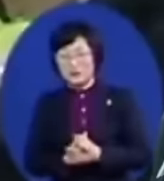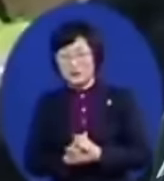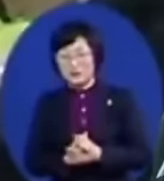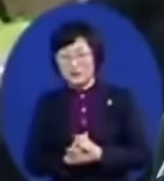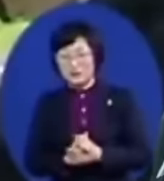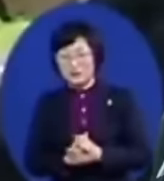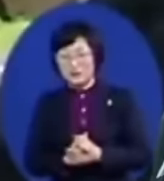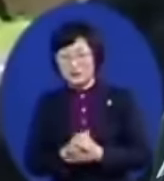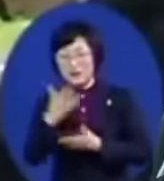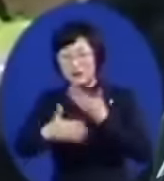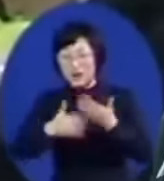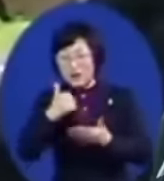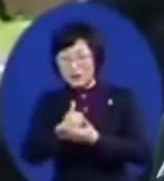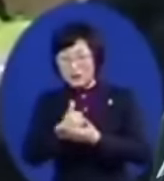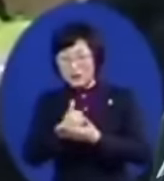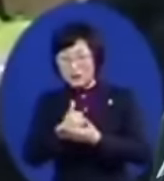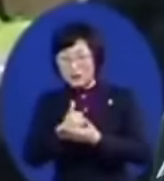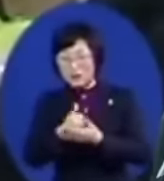하나님 뜻으로